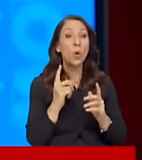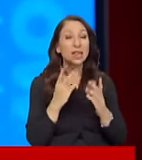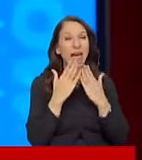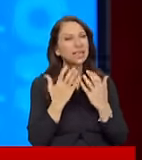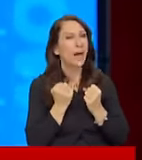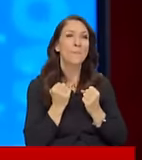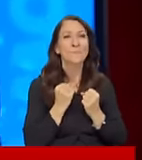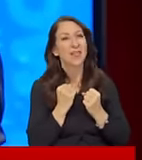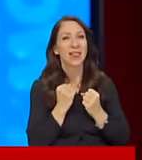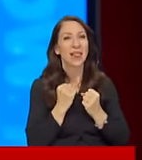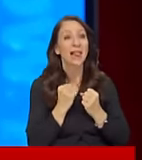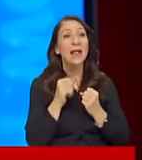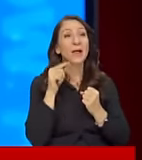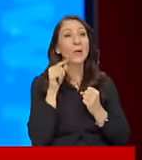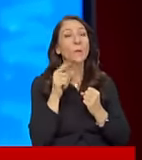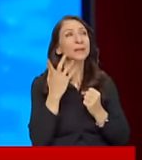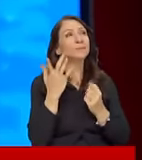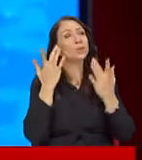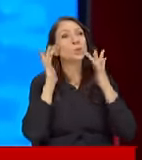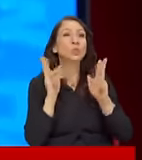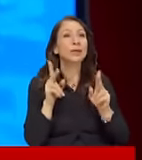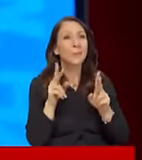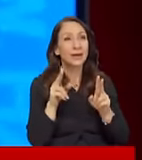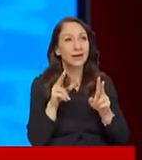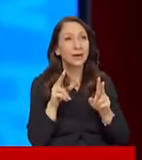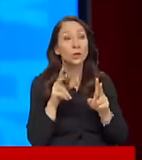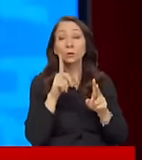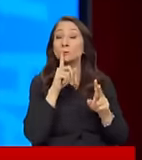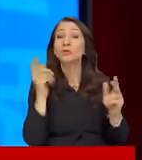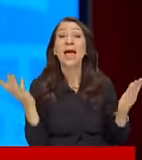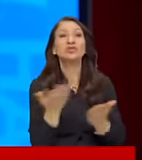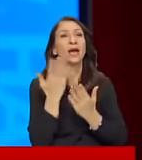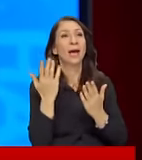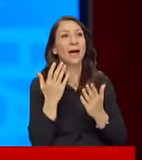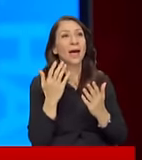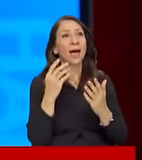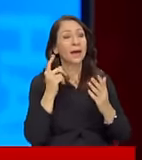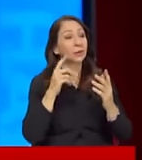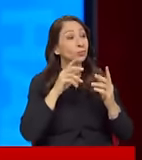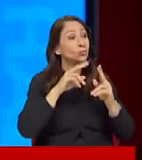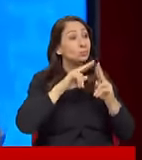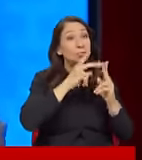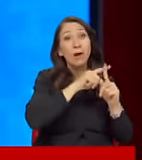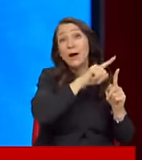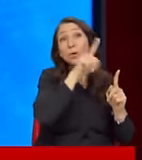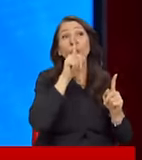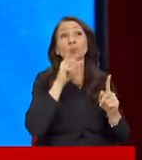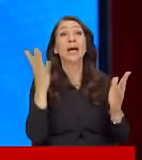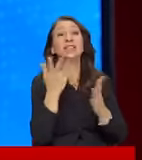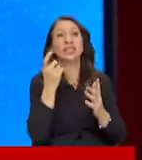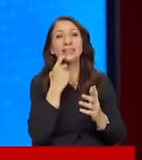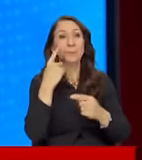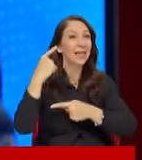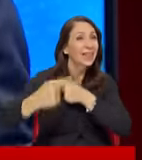geçmek. O bir şey gibi kültür, hem de hani yüzlerce, yani ahi evrenden bu tarafa gelen yüzlerce yıllık